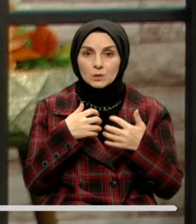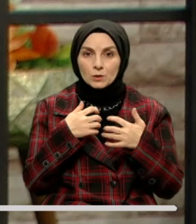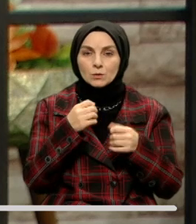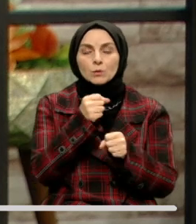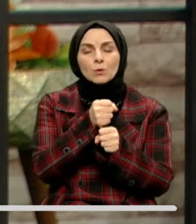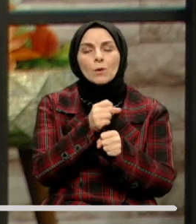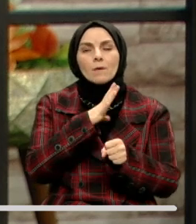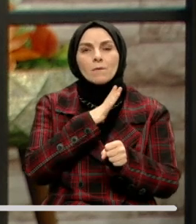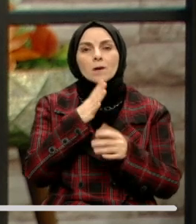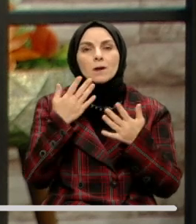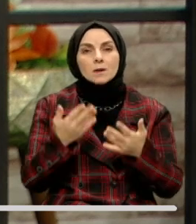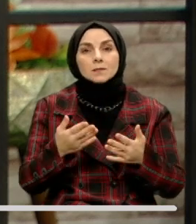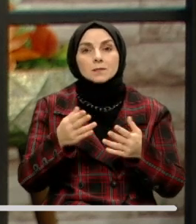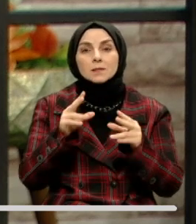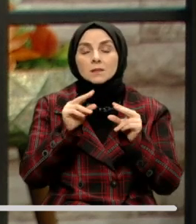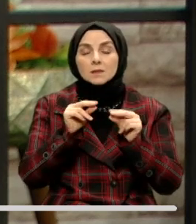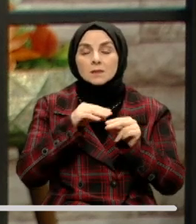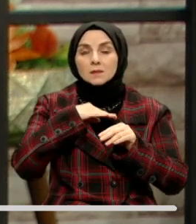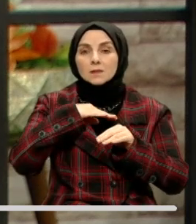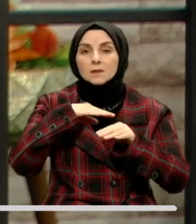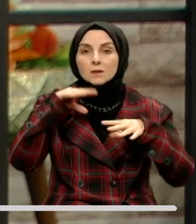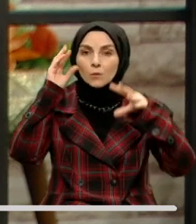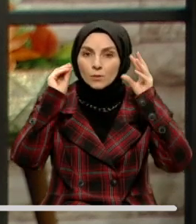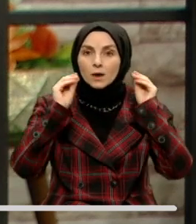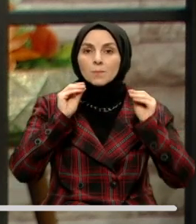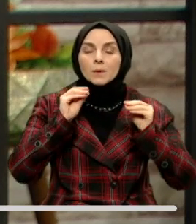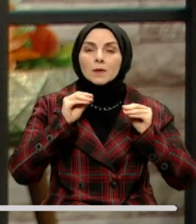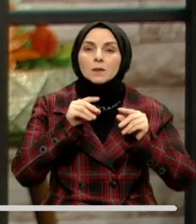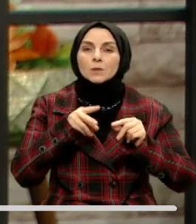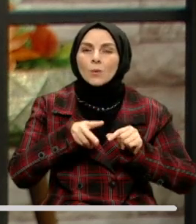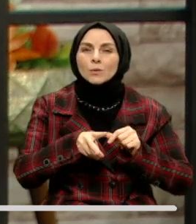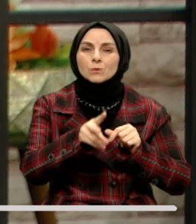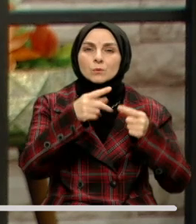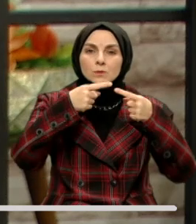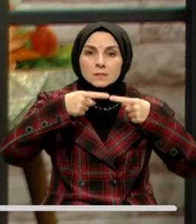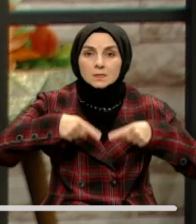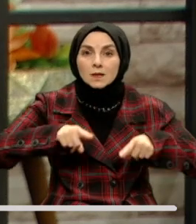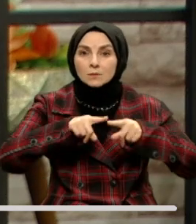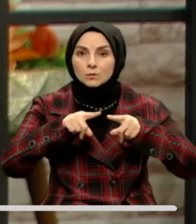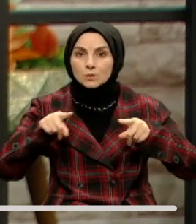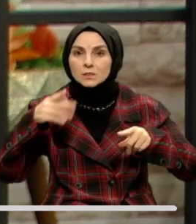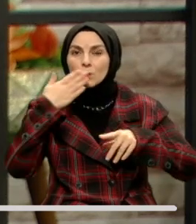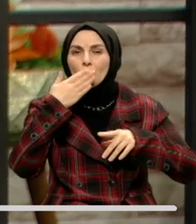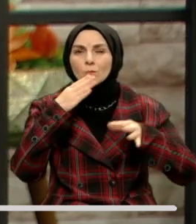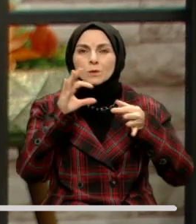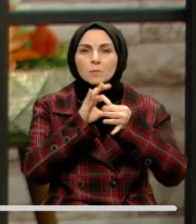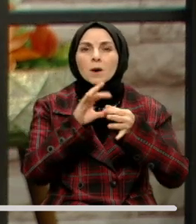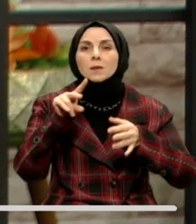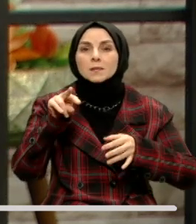tamamen öğrenme yolculuğu ya da sınav süreci okulla bağlantılı, öğretmenle bağlantılı gibi görünse de